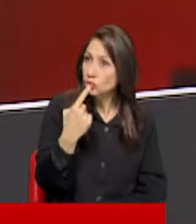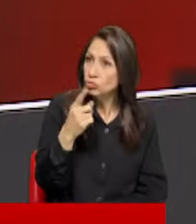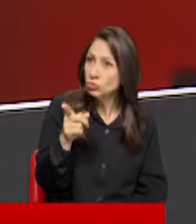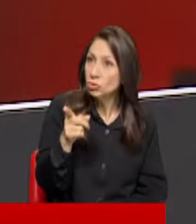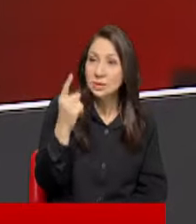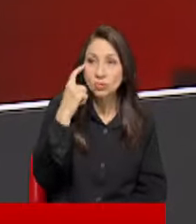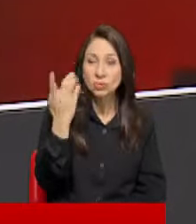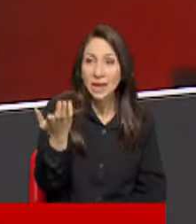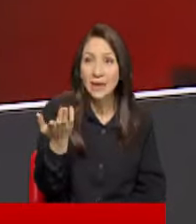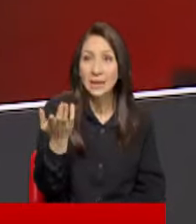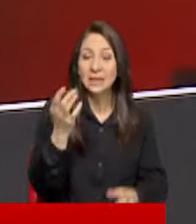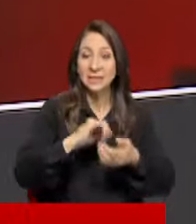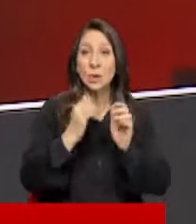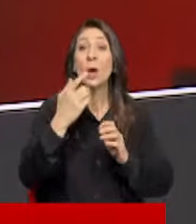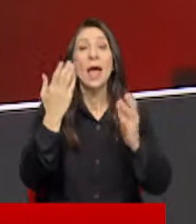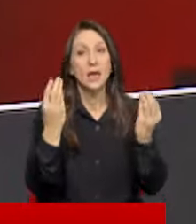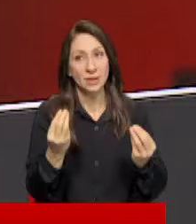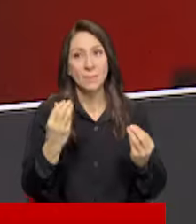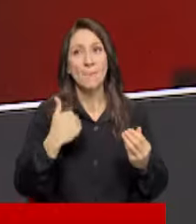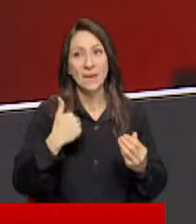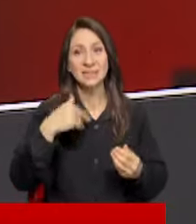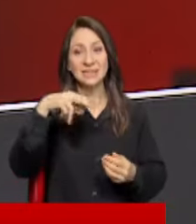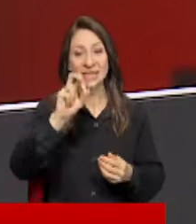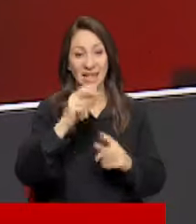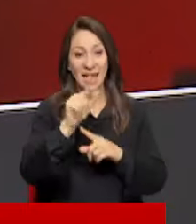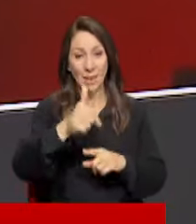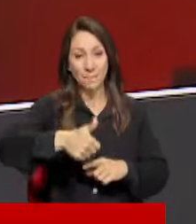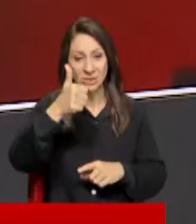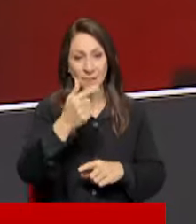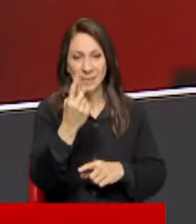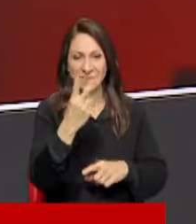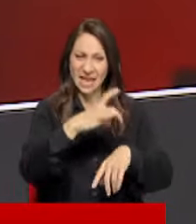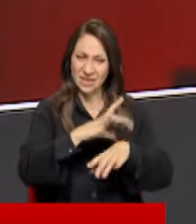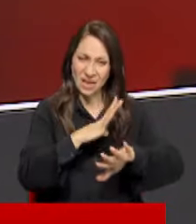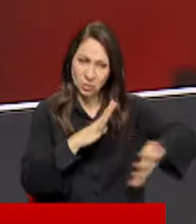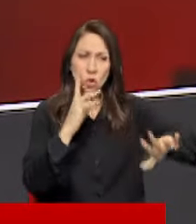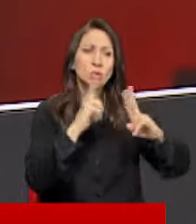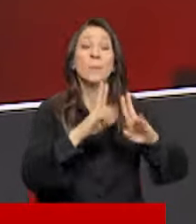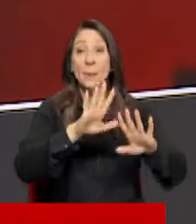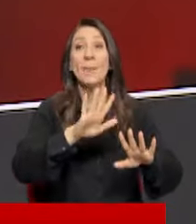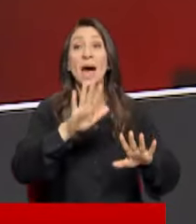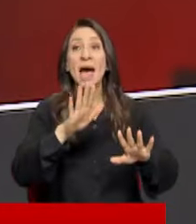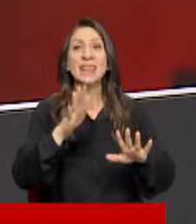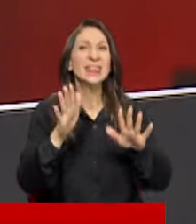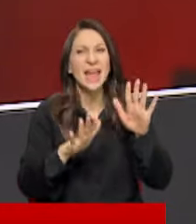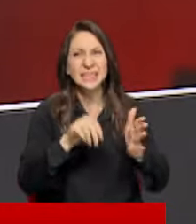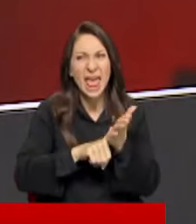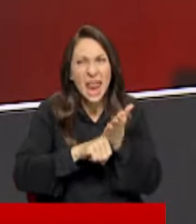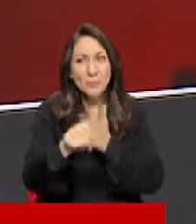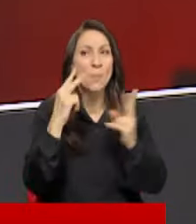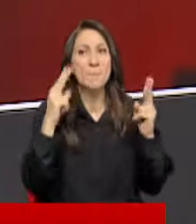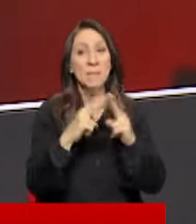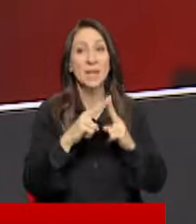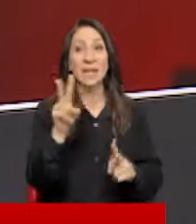dedi şeylerle. O da dedi ki efendim ben 80 il başkanımızdan bir iki rahatsızdı görüşemedim ama neredeyse tamamıyla